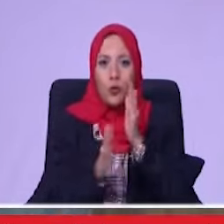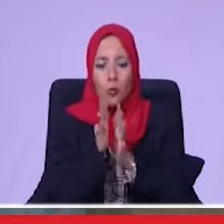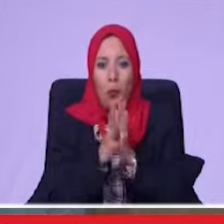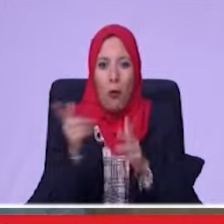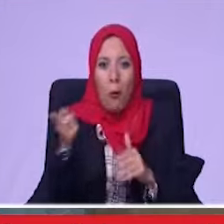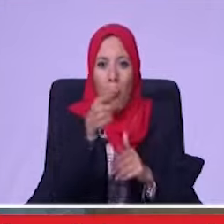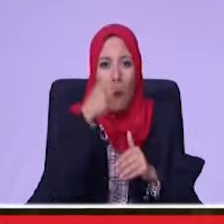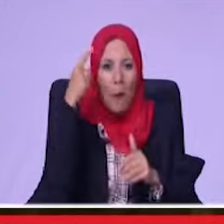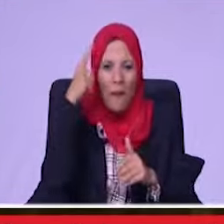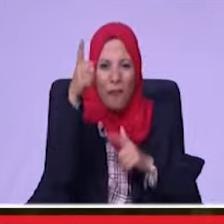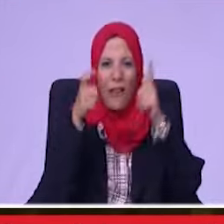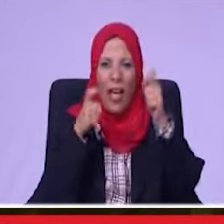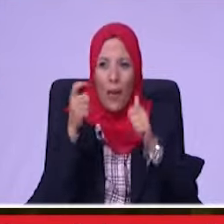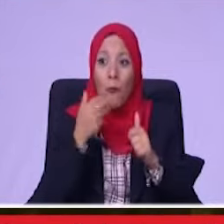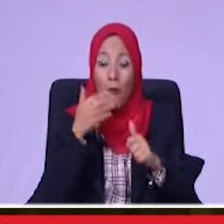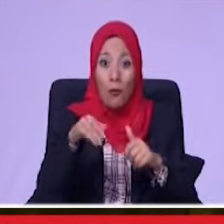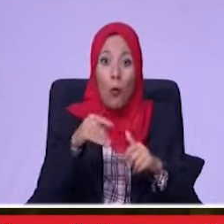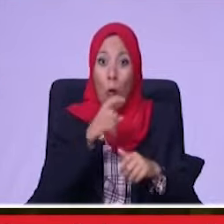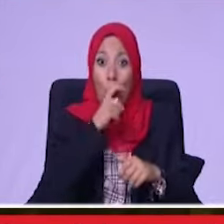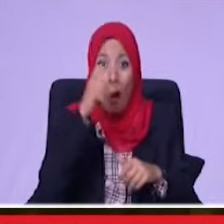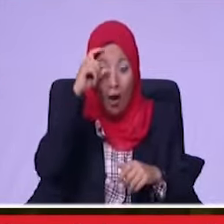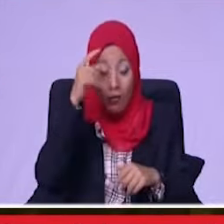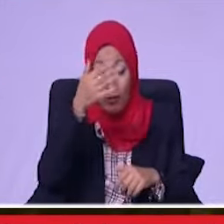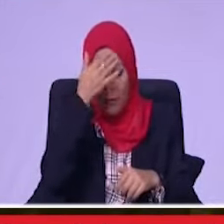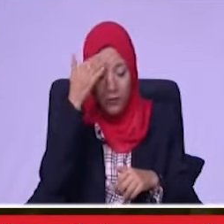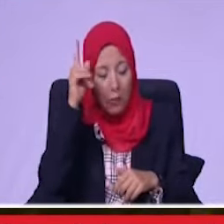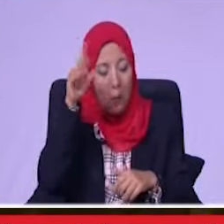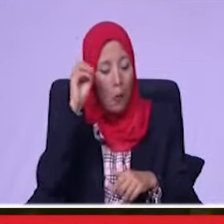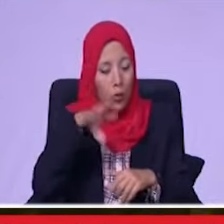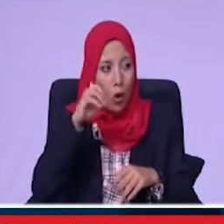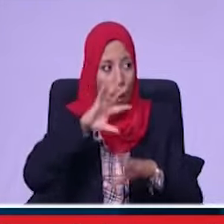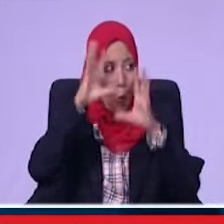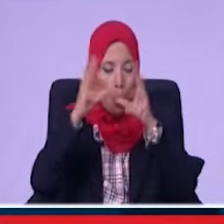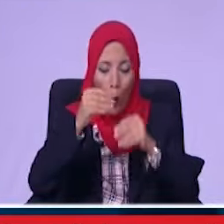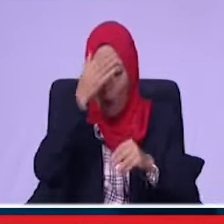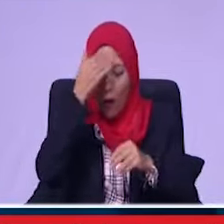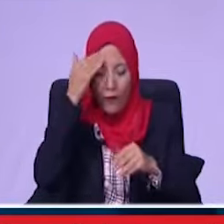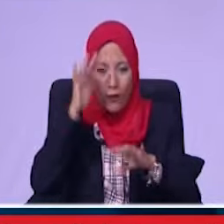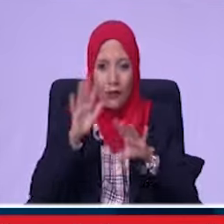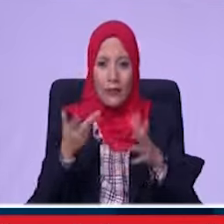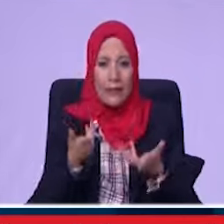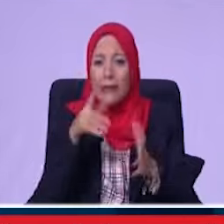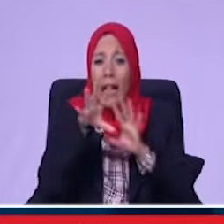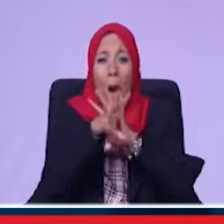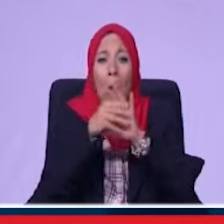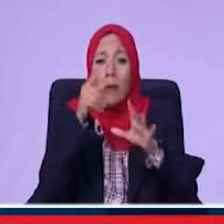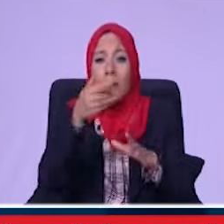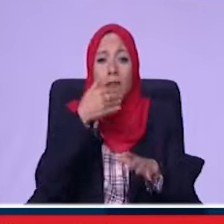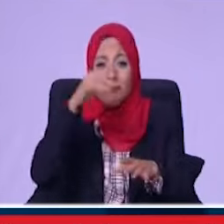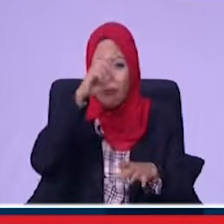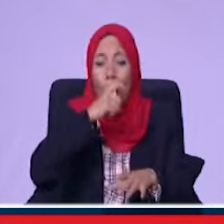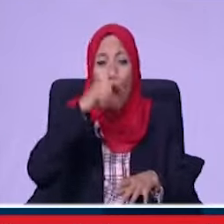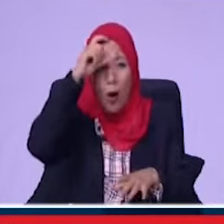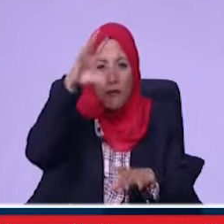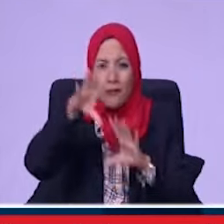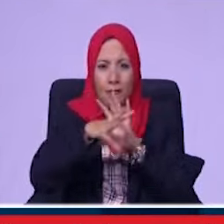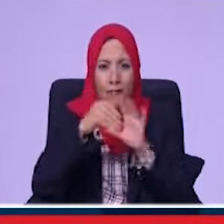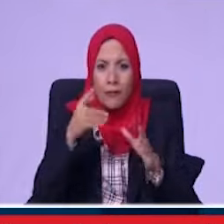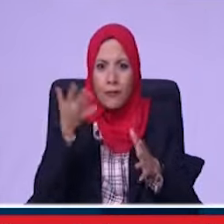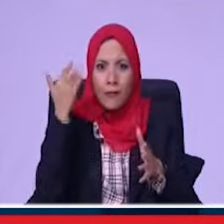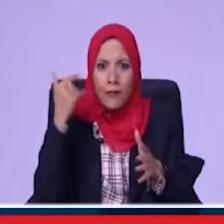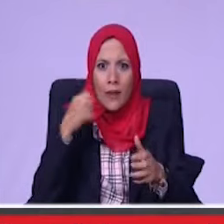ايه. هو دلوقتي حافظ القران كله؟ ما شاء الله يعني. طب ازاي قدر يحفظه هو يعني في الظروف دي؟ هو كان طبعا كان متابع يعني في